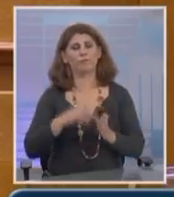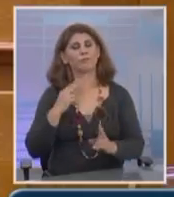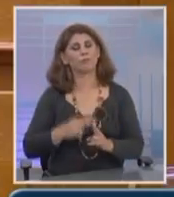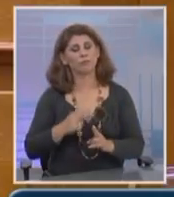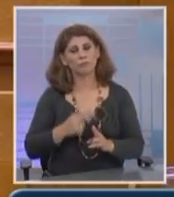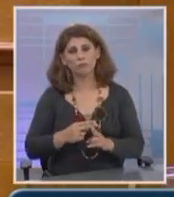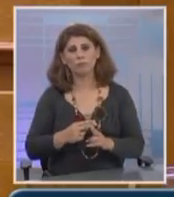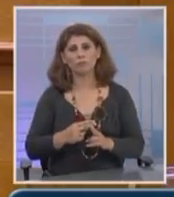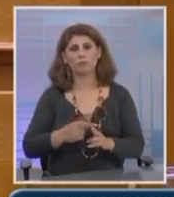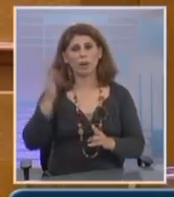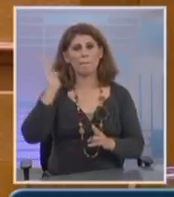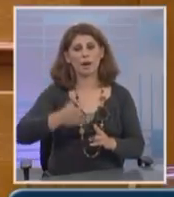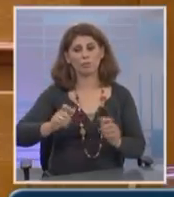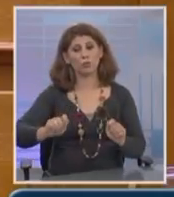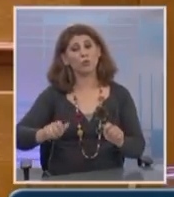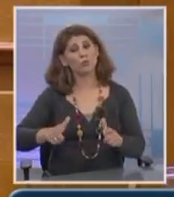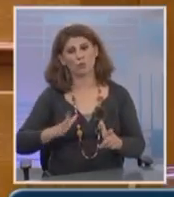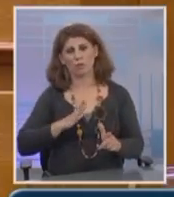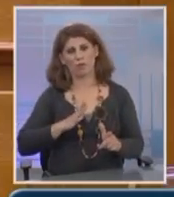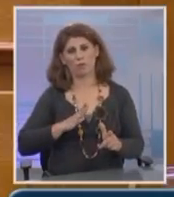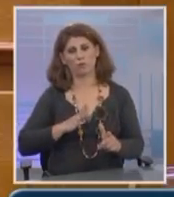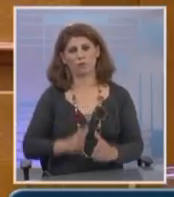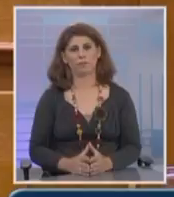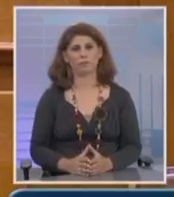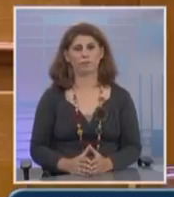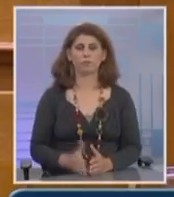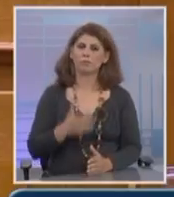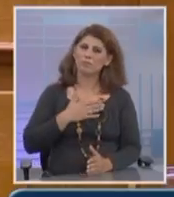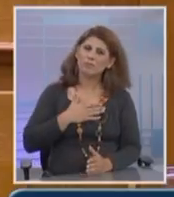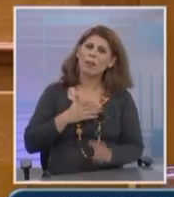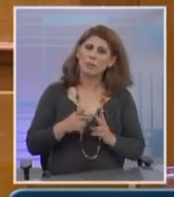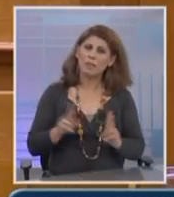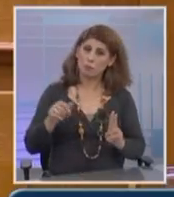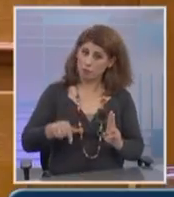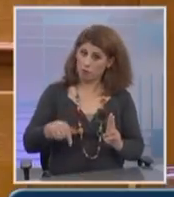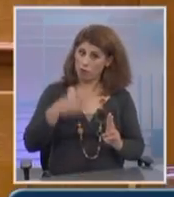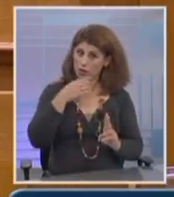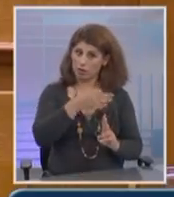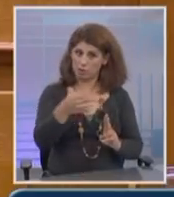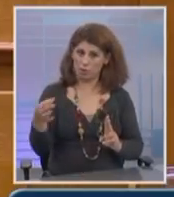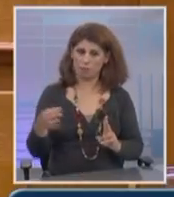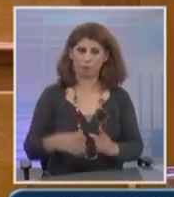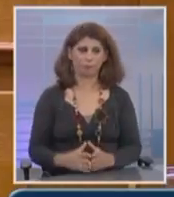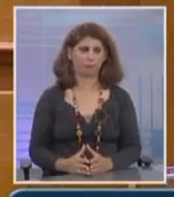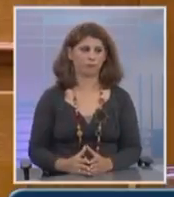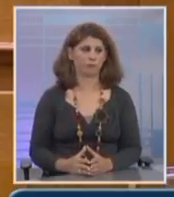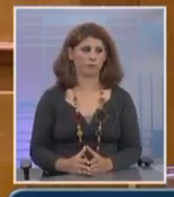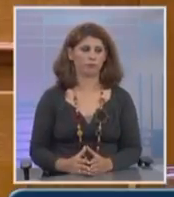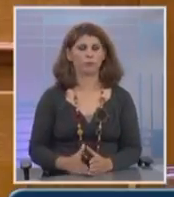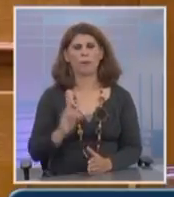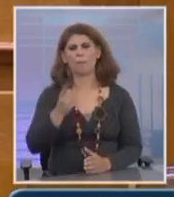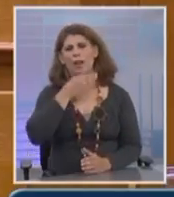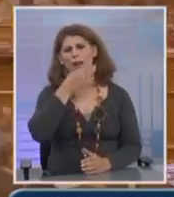κυρίως πλήττουν τα χαμηλότερα εισοδήματα. Και επιτρέψτε μου σε αυτό το σημείο να κάνω και μία